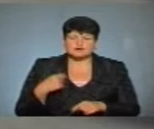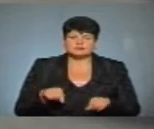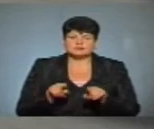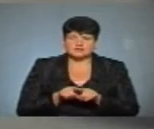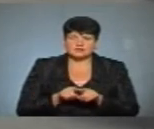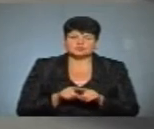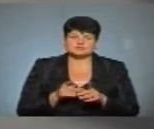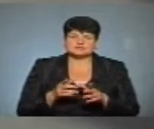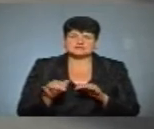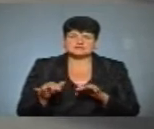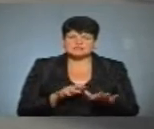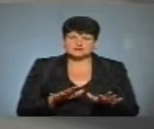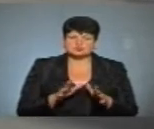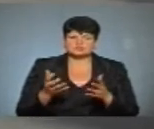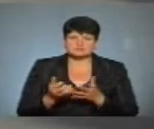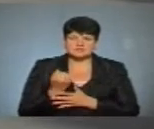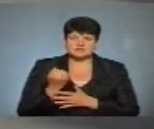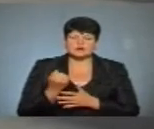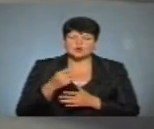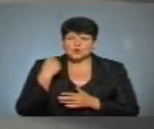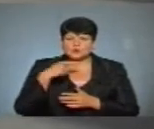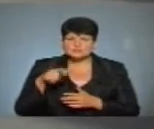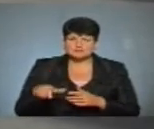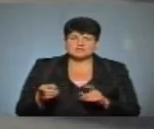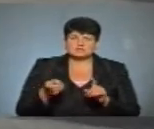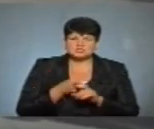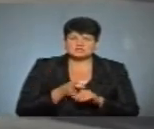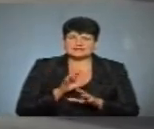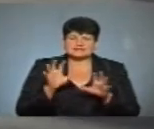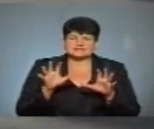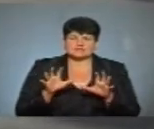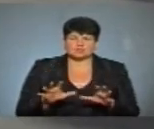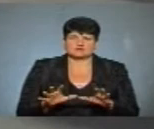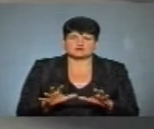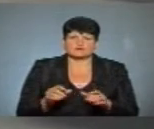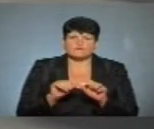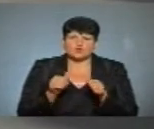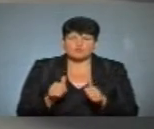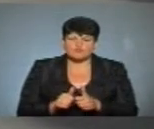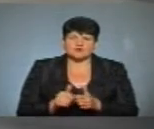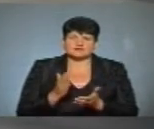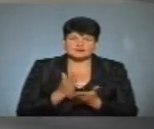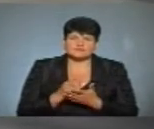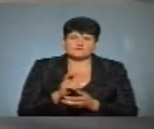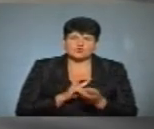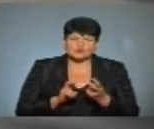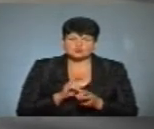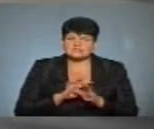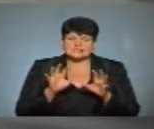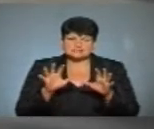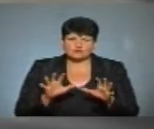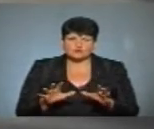також фільтраційні заходи щодо виявлення осіб, які причетні до незаконних збройних формувань, знаходяться в розшуку незаконного